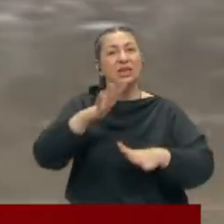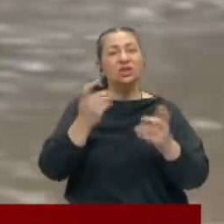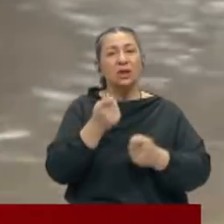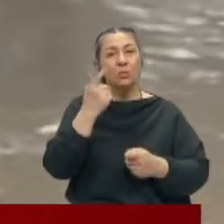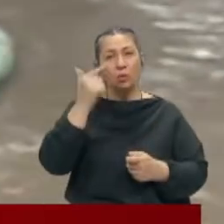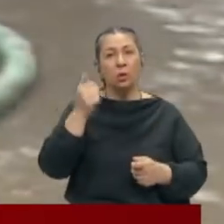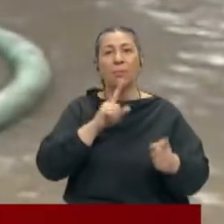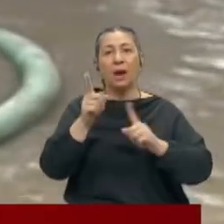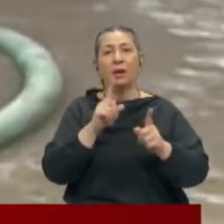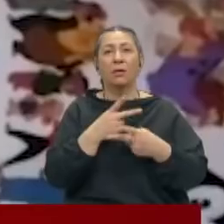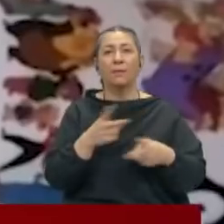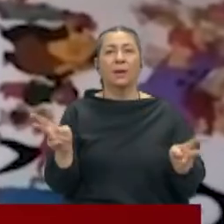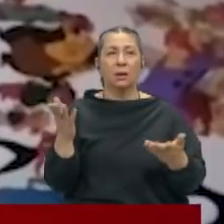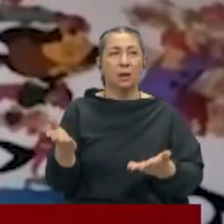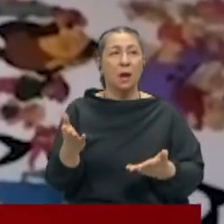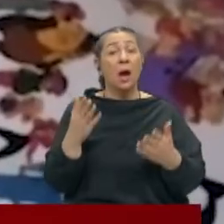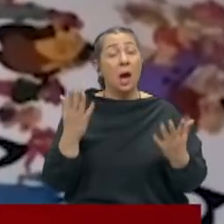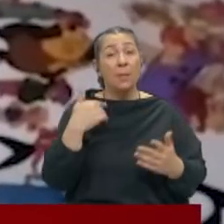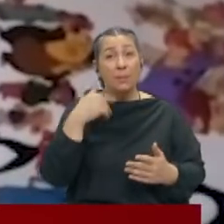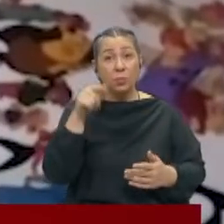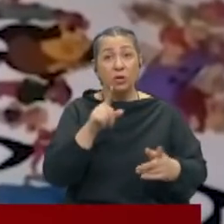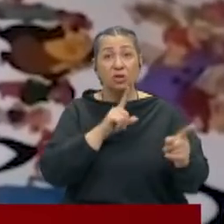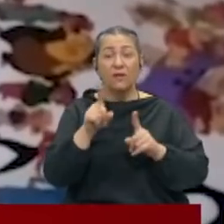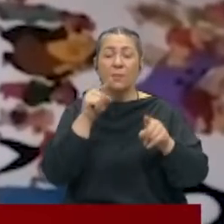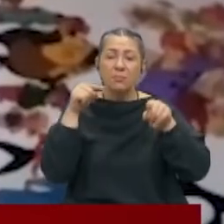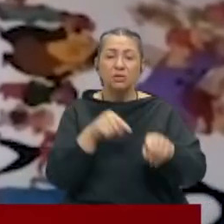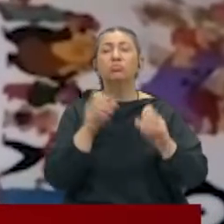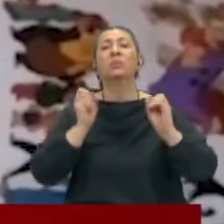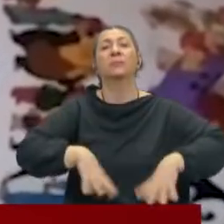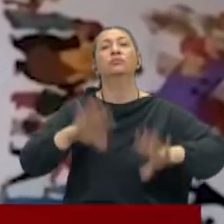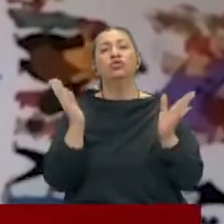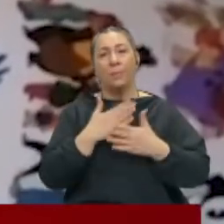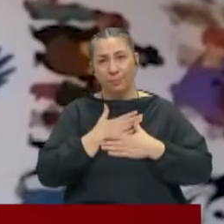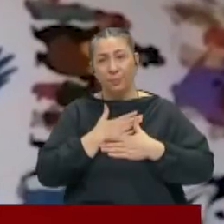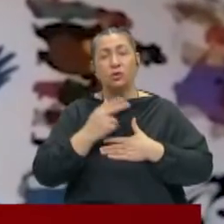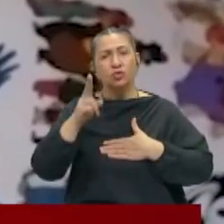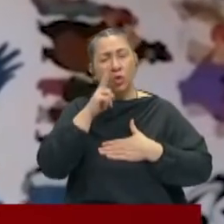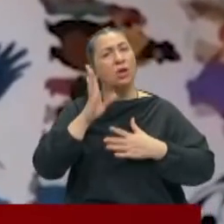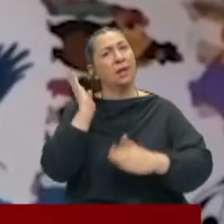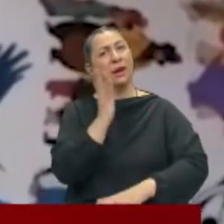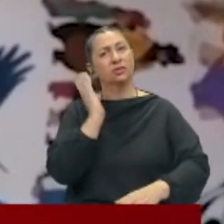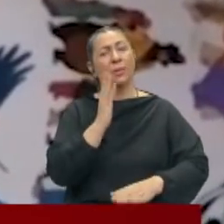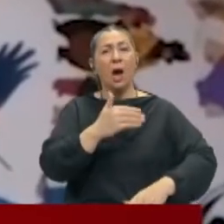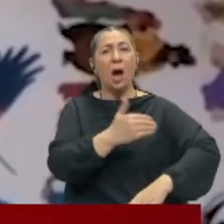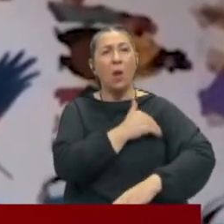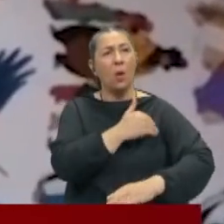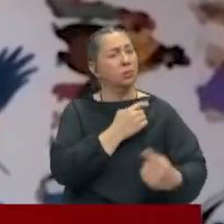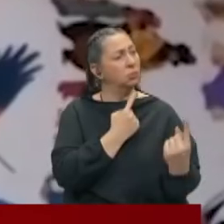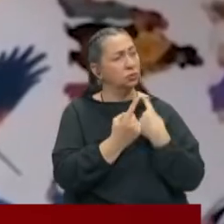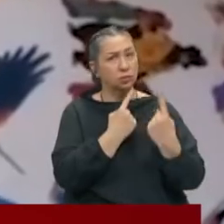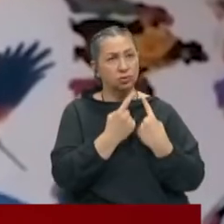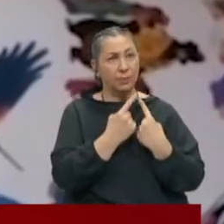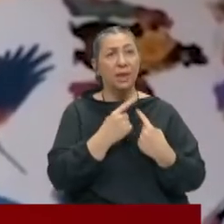de davada beraat etti. Ama ben bu davanın peşini bırakmayacağım. Sonuna kadar gideceğim. Avukatımla